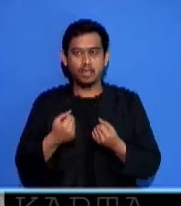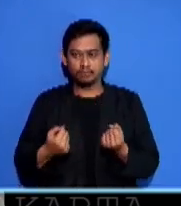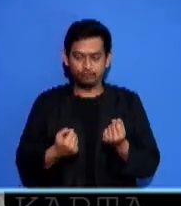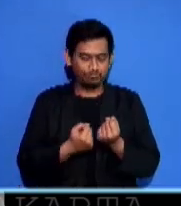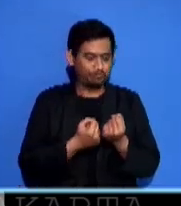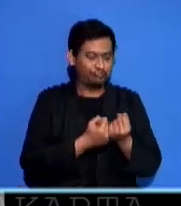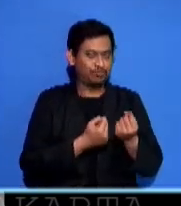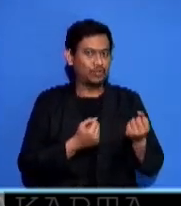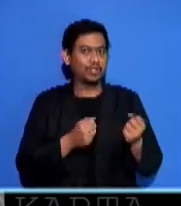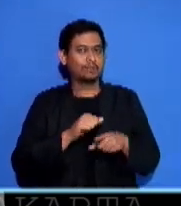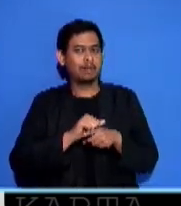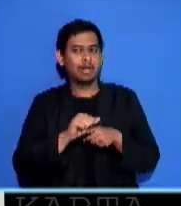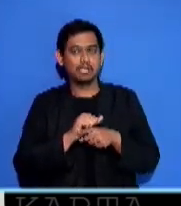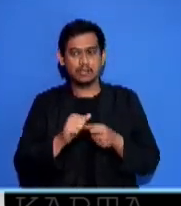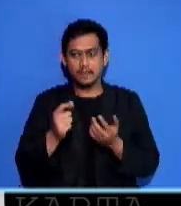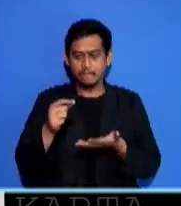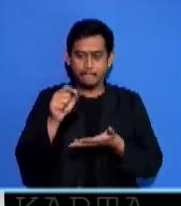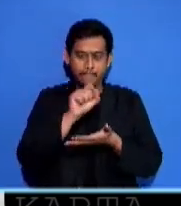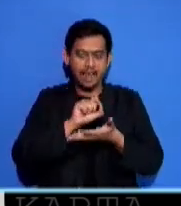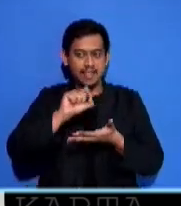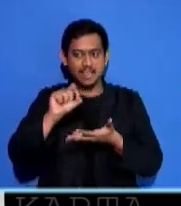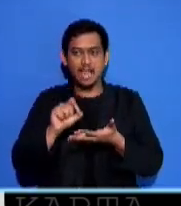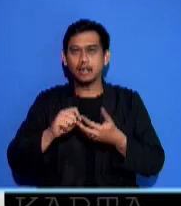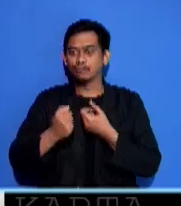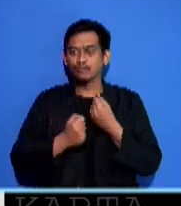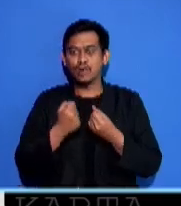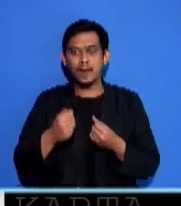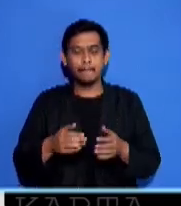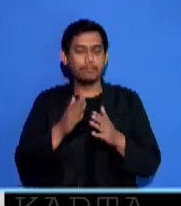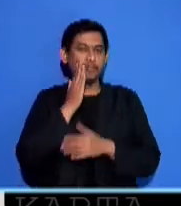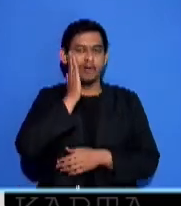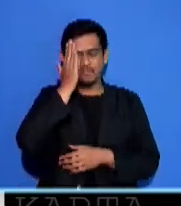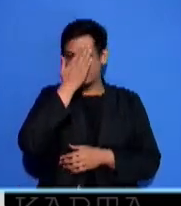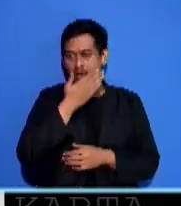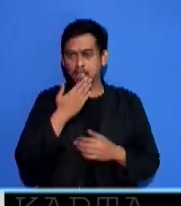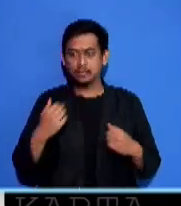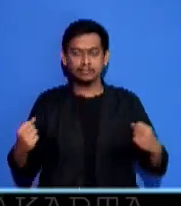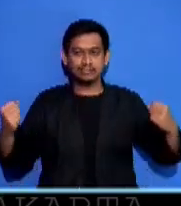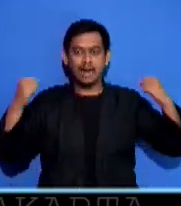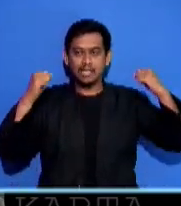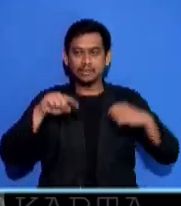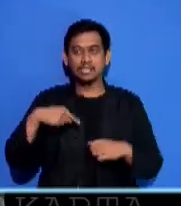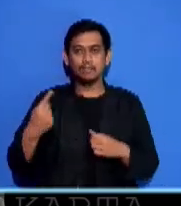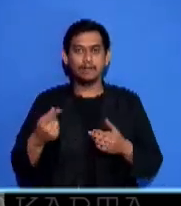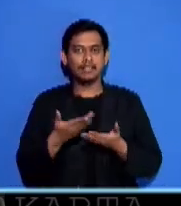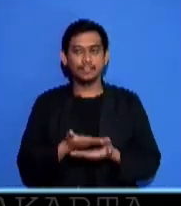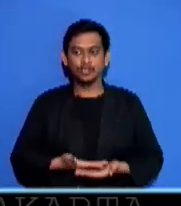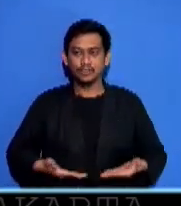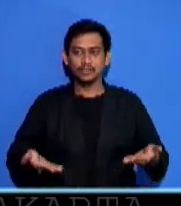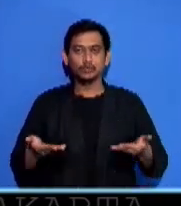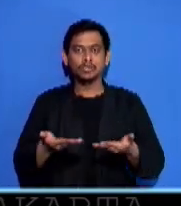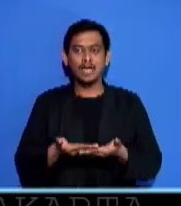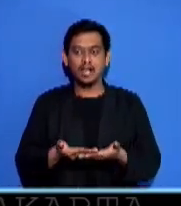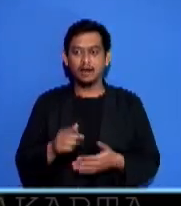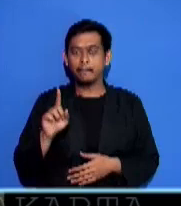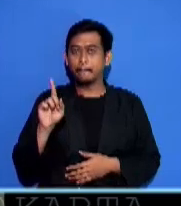pelatihan membatik, membuat usaha rumahan, pelatihan di bidang kecantikan dan kesehatan, hingga kegiatan sosial kemasyarakatan dengan beranjang